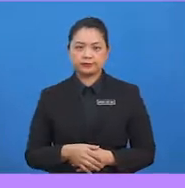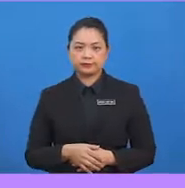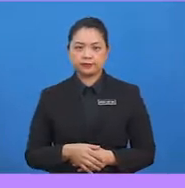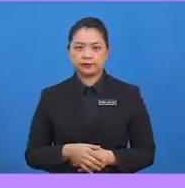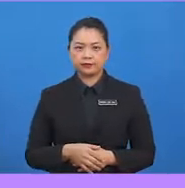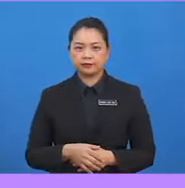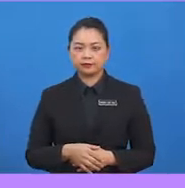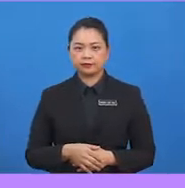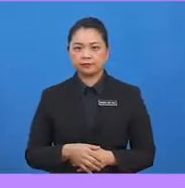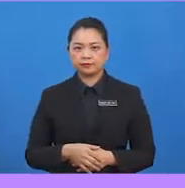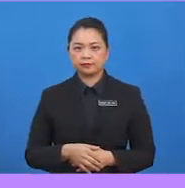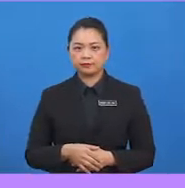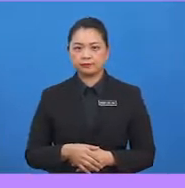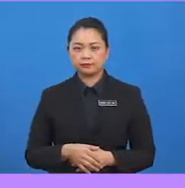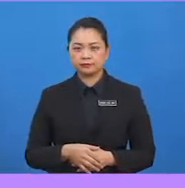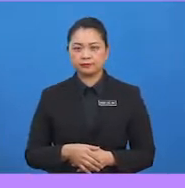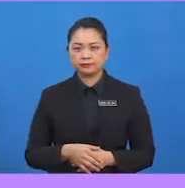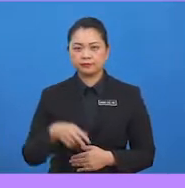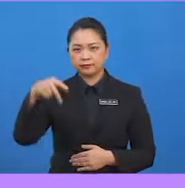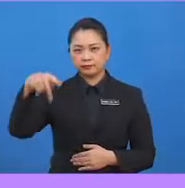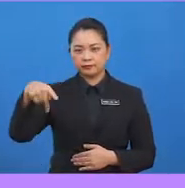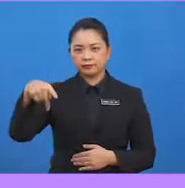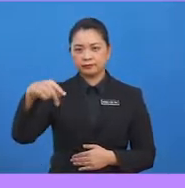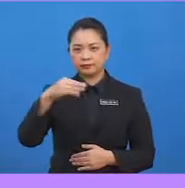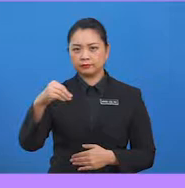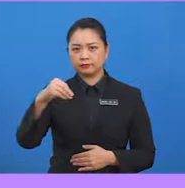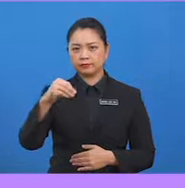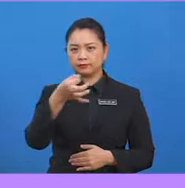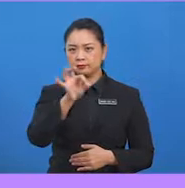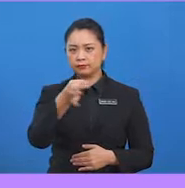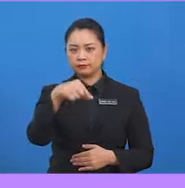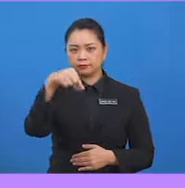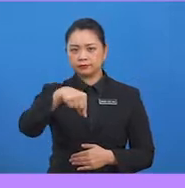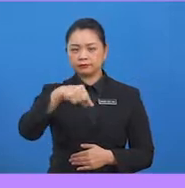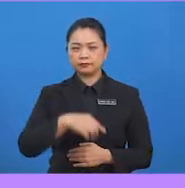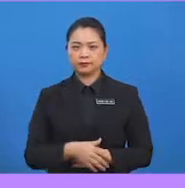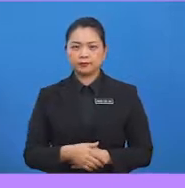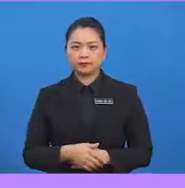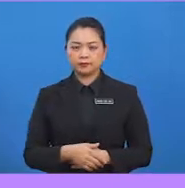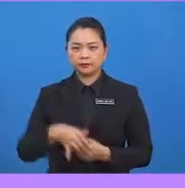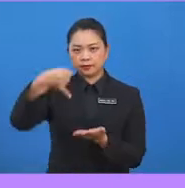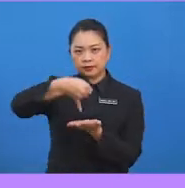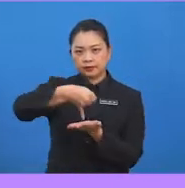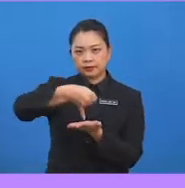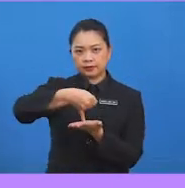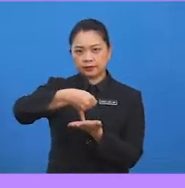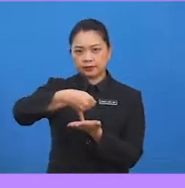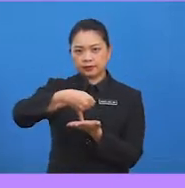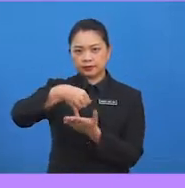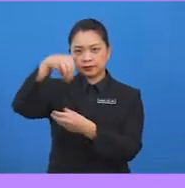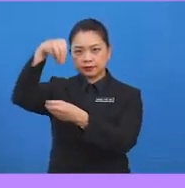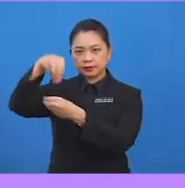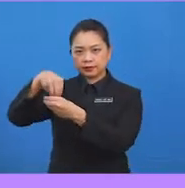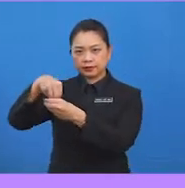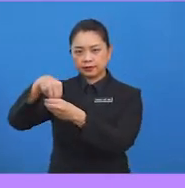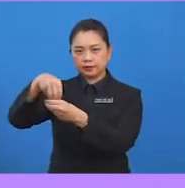suling dan dilabelkan tabung uji P dan tabung uji Q. Paku besi dimasukkan ke dalam tabung